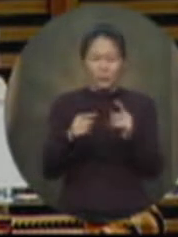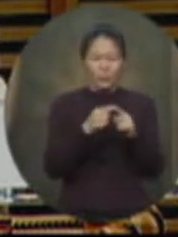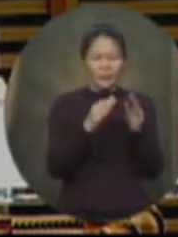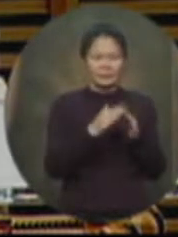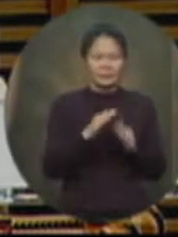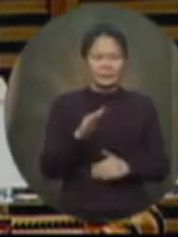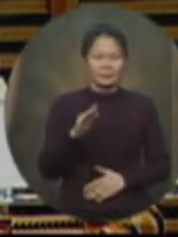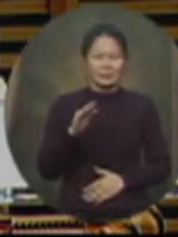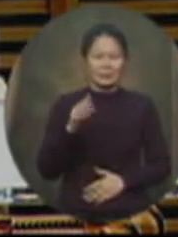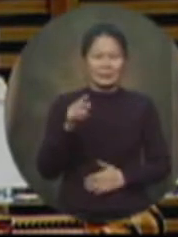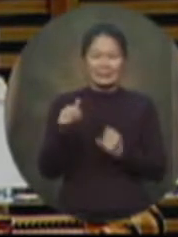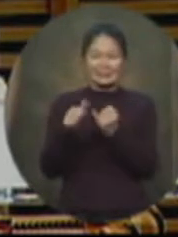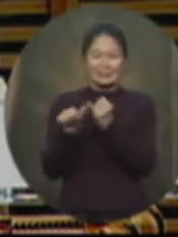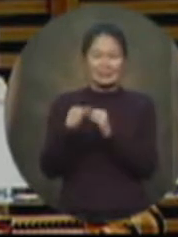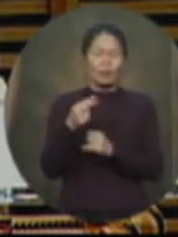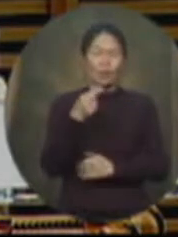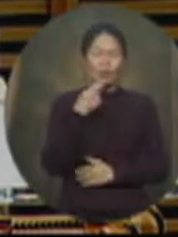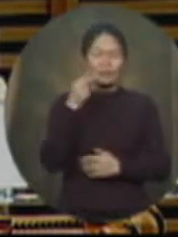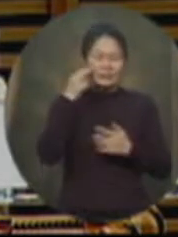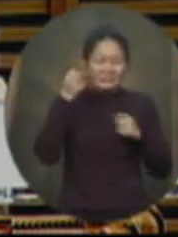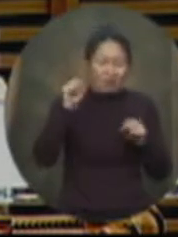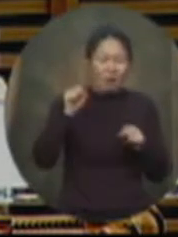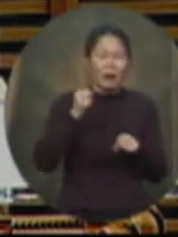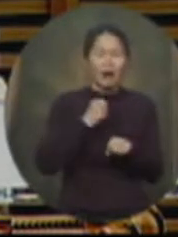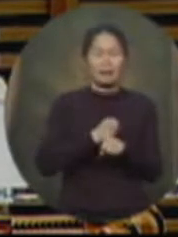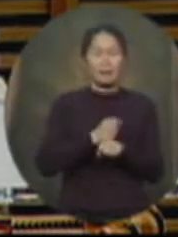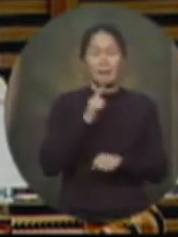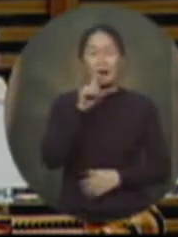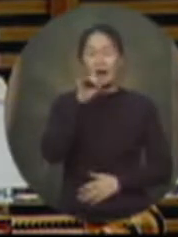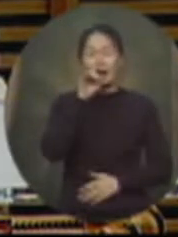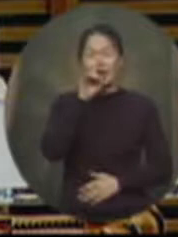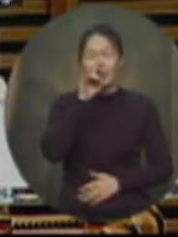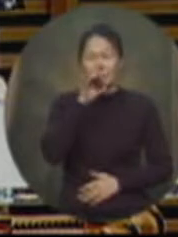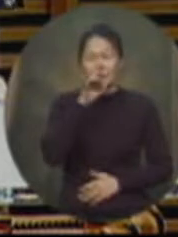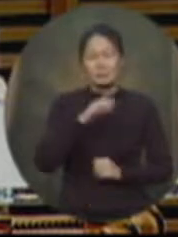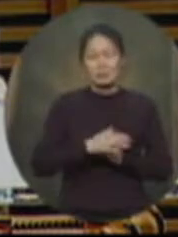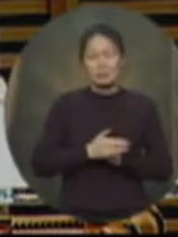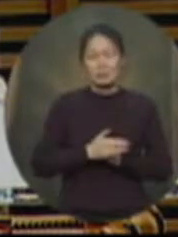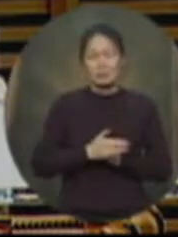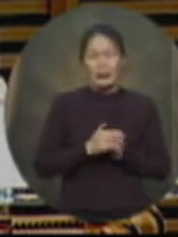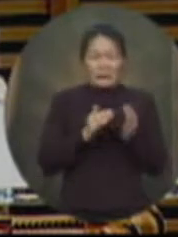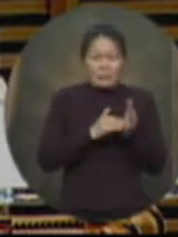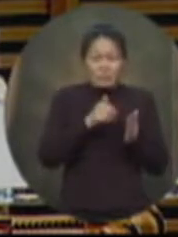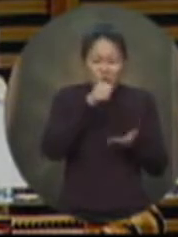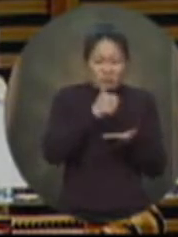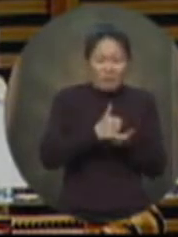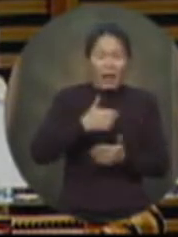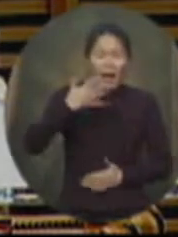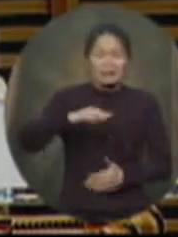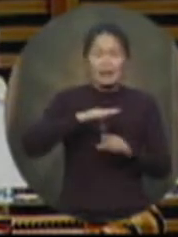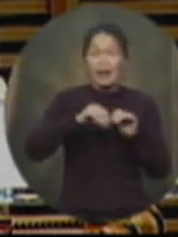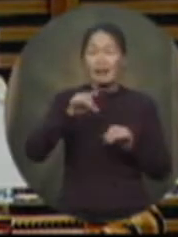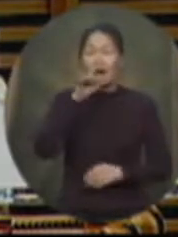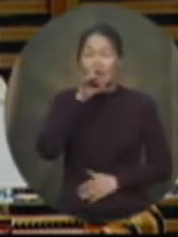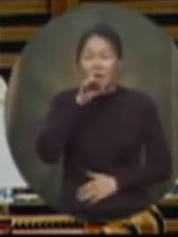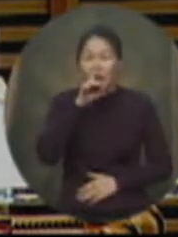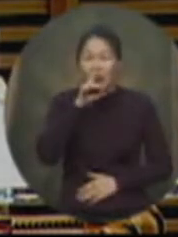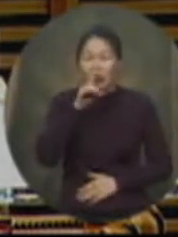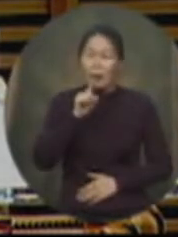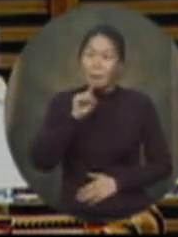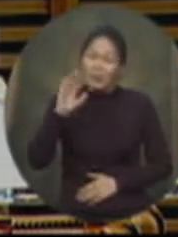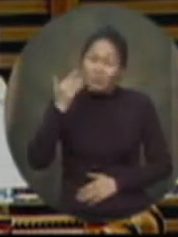이게 말이 됩니까 은밀한 죄 아직도 해결이 안되는 것 이게 말이